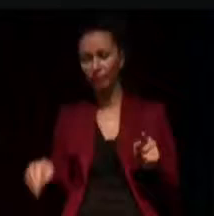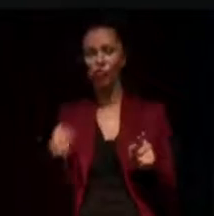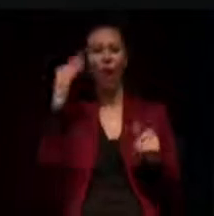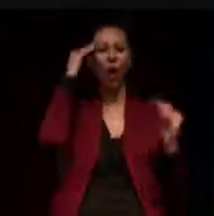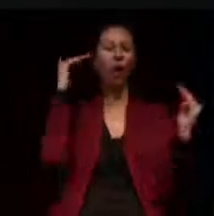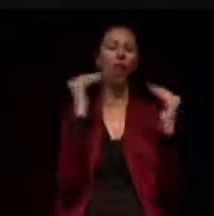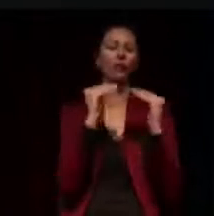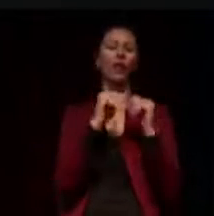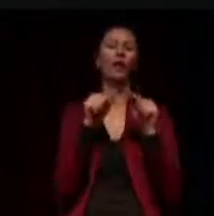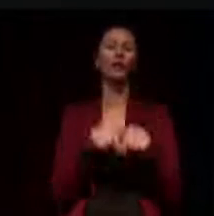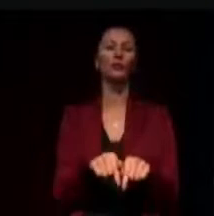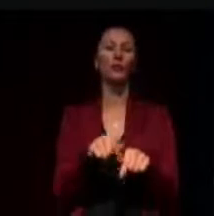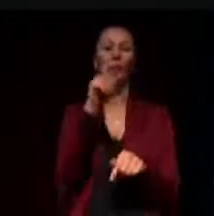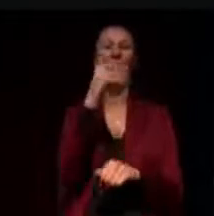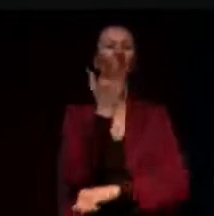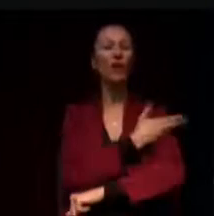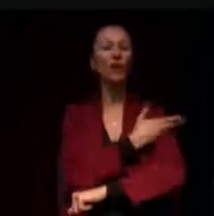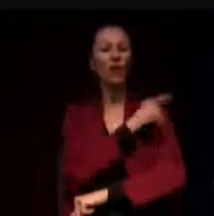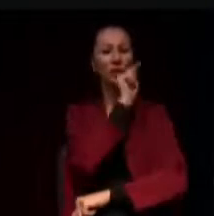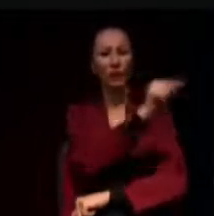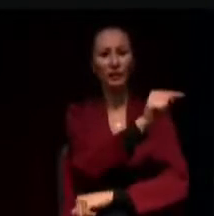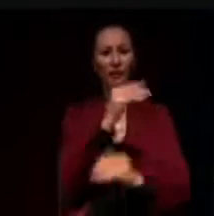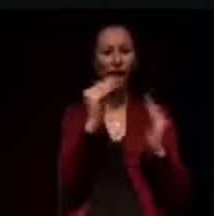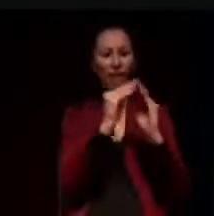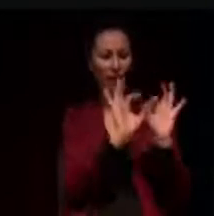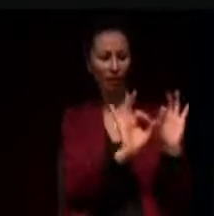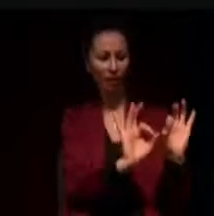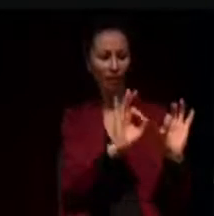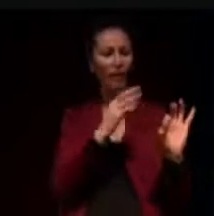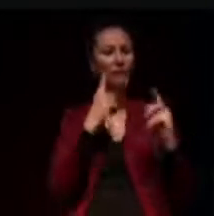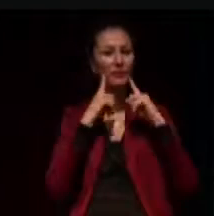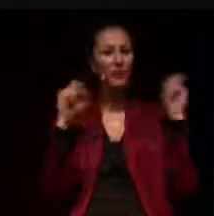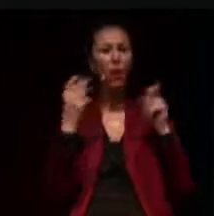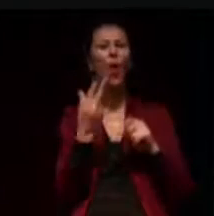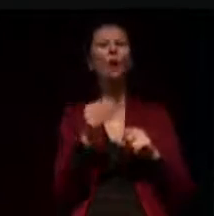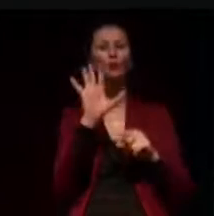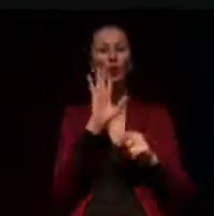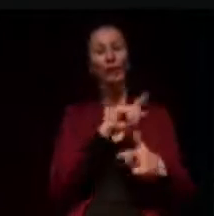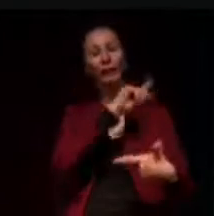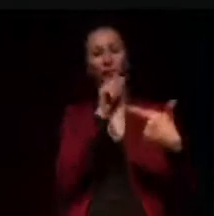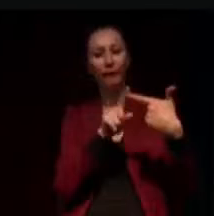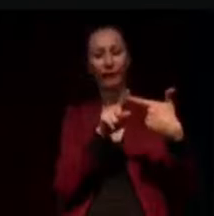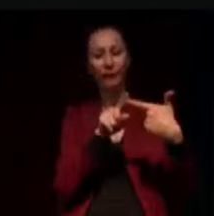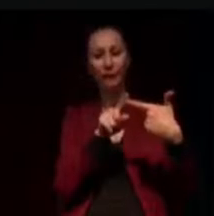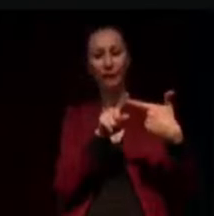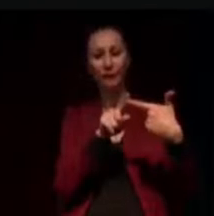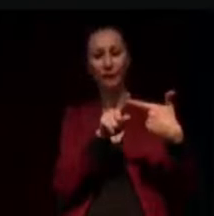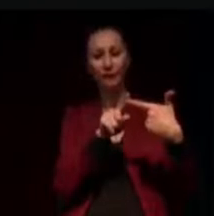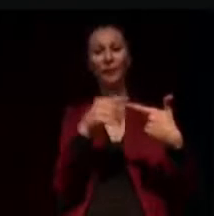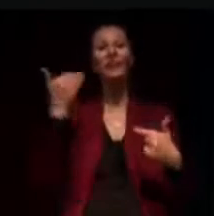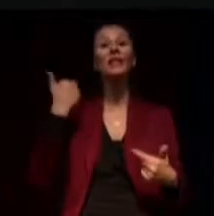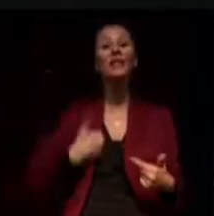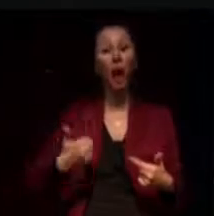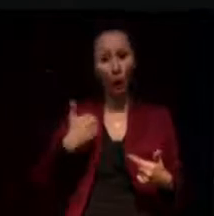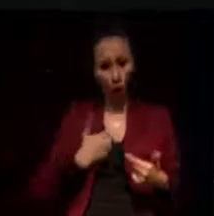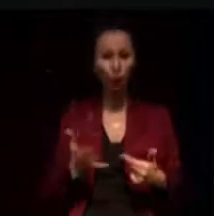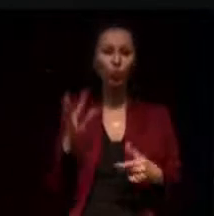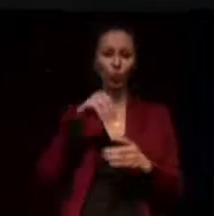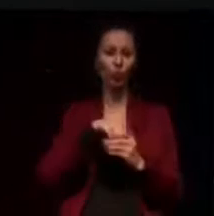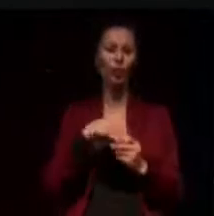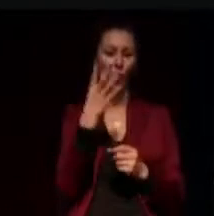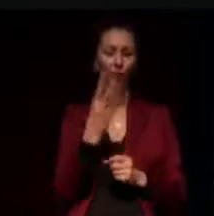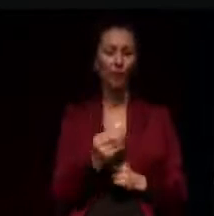yürüdü. Baştan beri. Bir, vatandaşı yerinde tutacağız, mağdur etmeyeceğiz. İki, kamu bu işin içinde